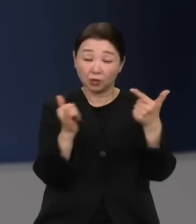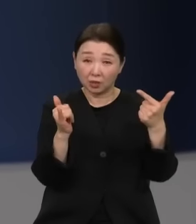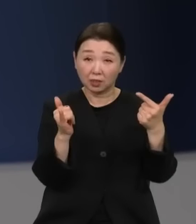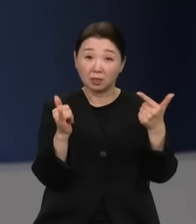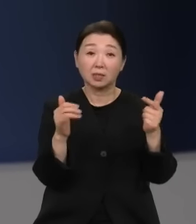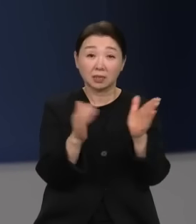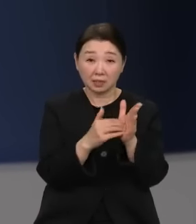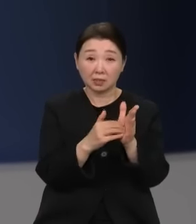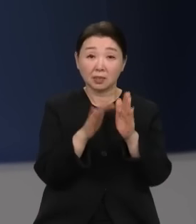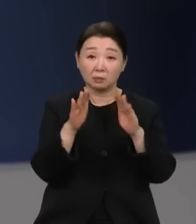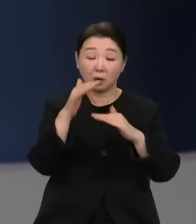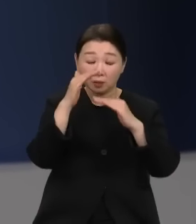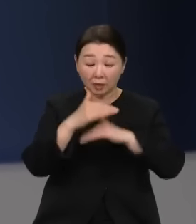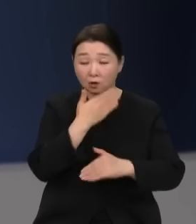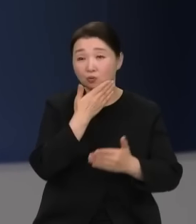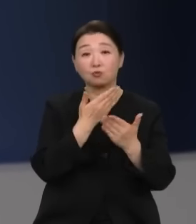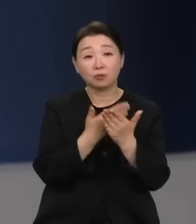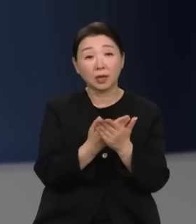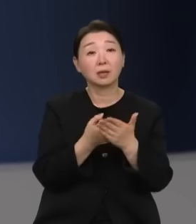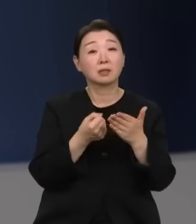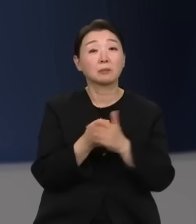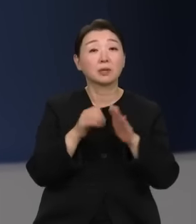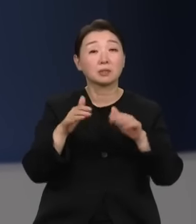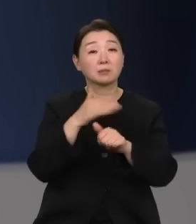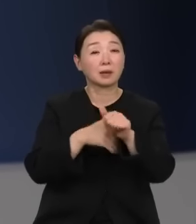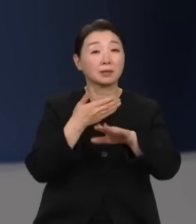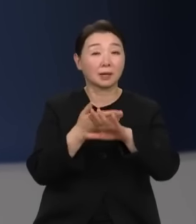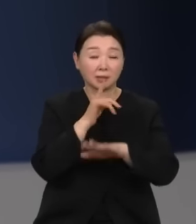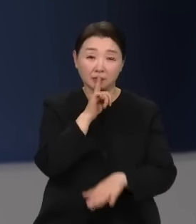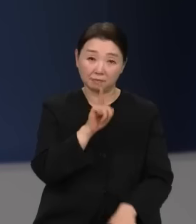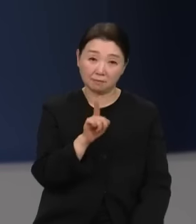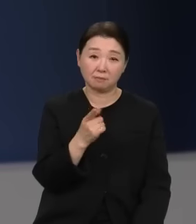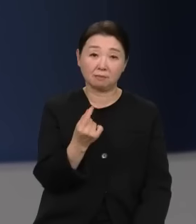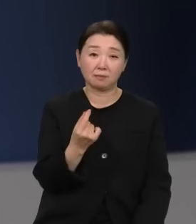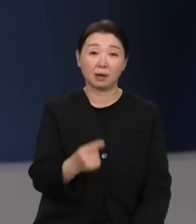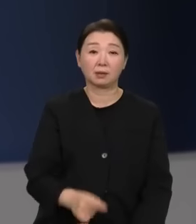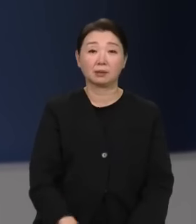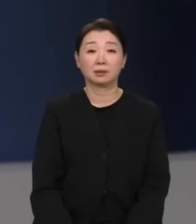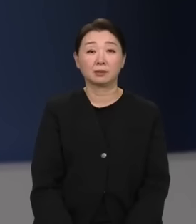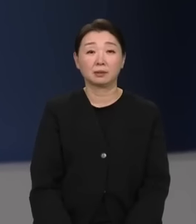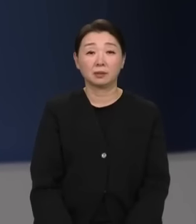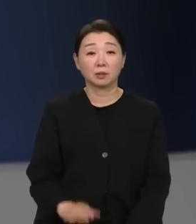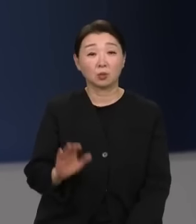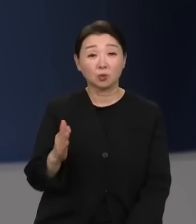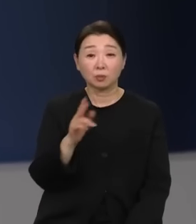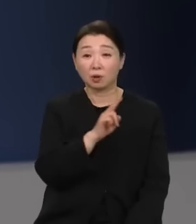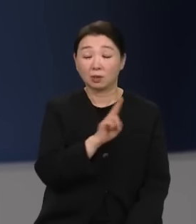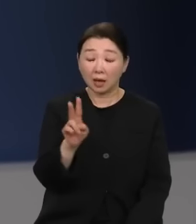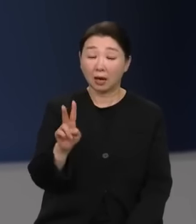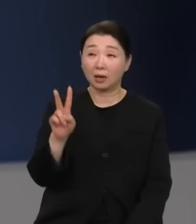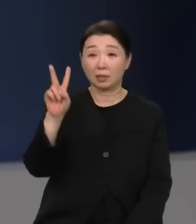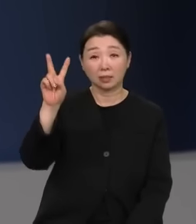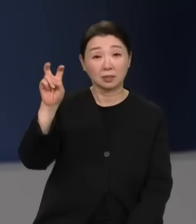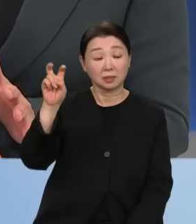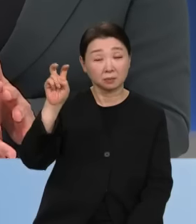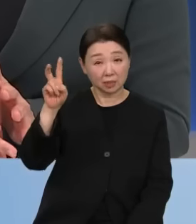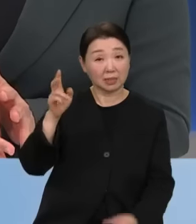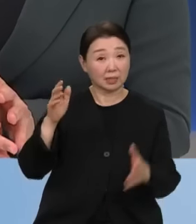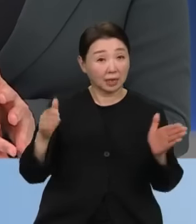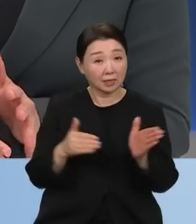된데다 이번 사안의 중대성 때문에 지금은 상황이 다르다는 해석이 있는데요 최근에 여야가